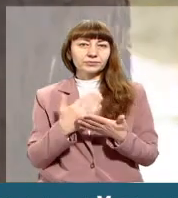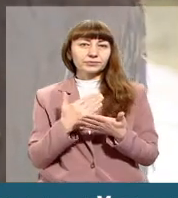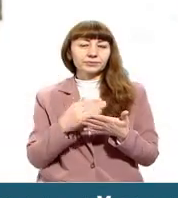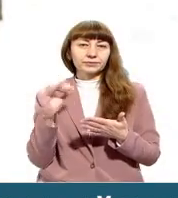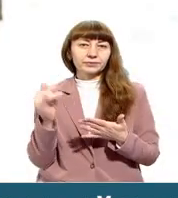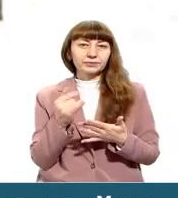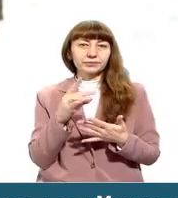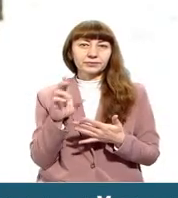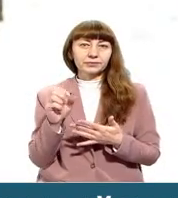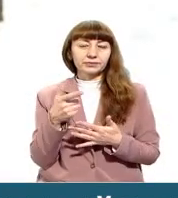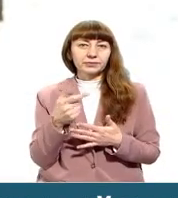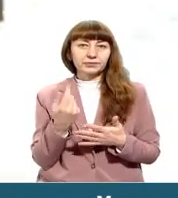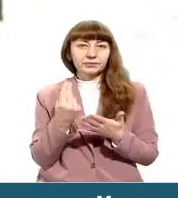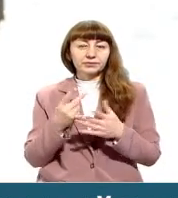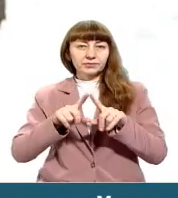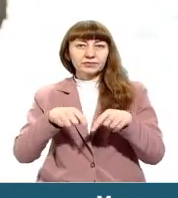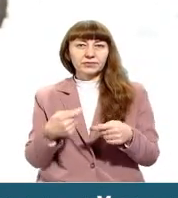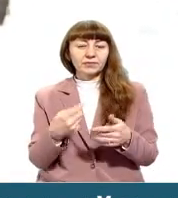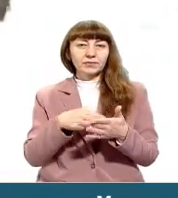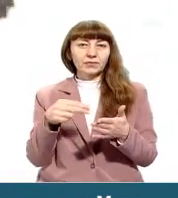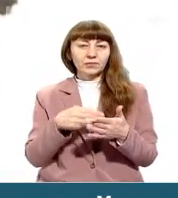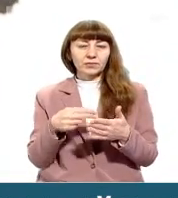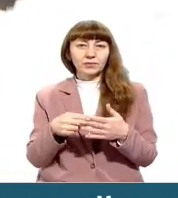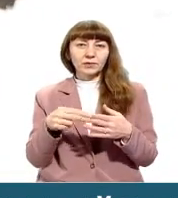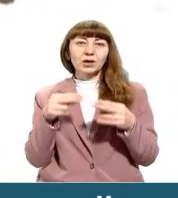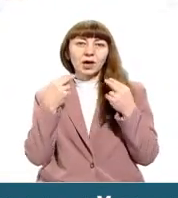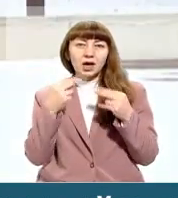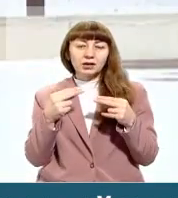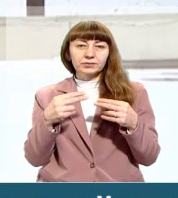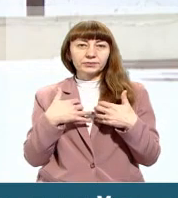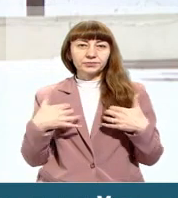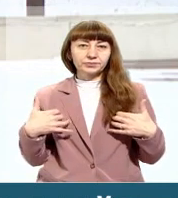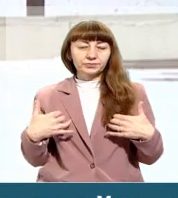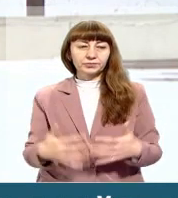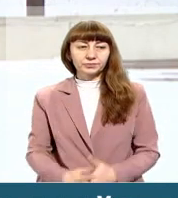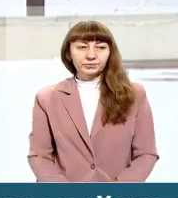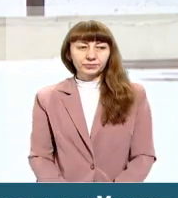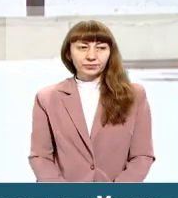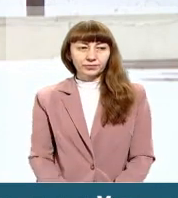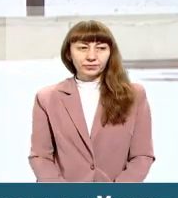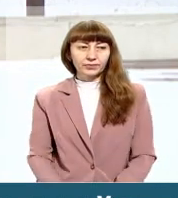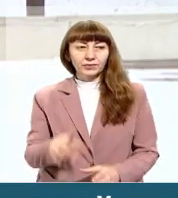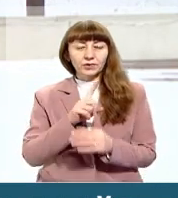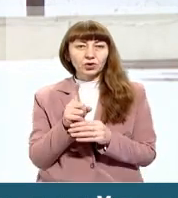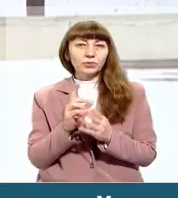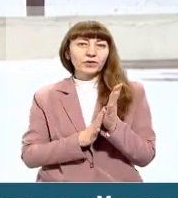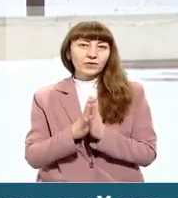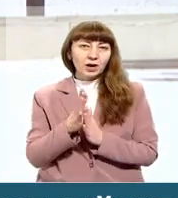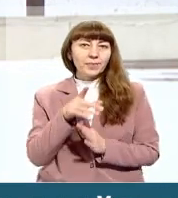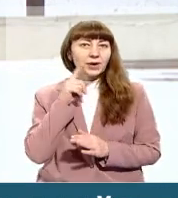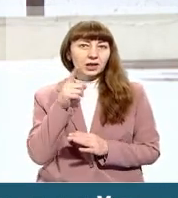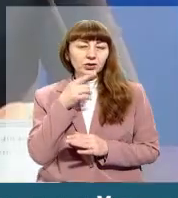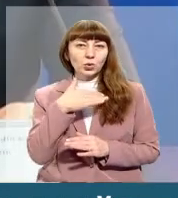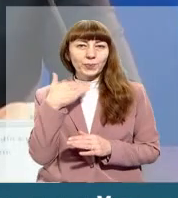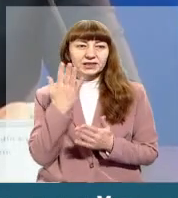средства, в рамках которой выделяются на приобретение маточного поголовья КРС и племенных быков-производителей для того, чтобы воспроизводить молодняк